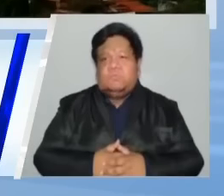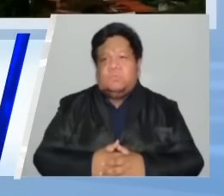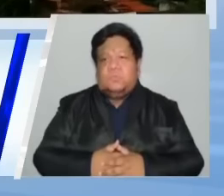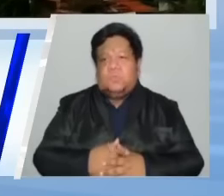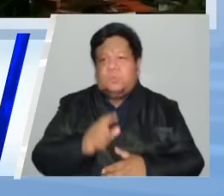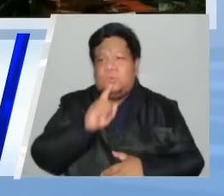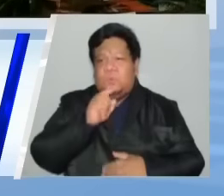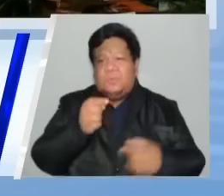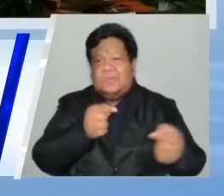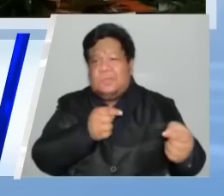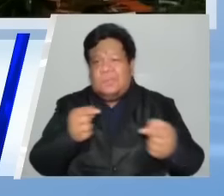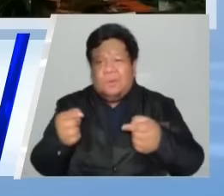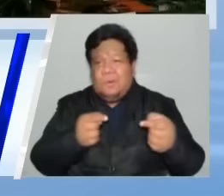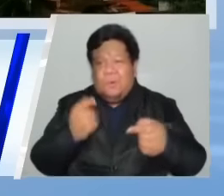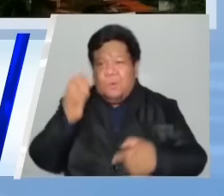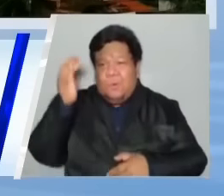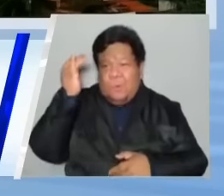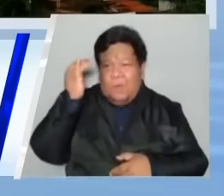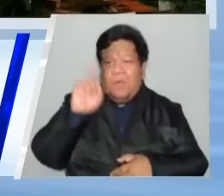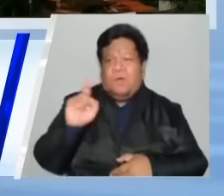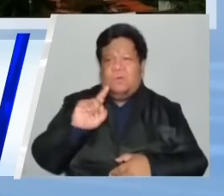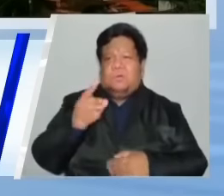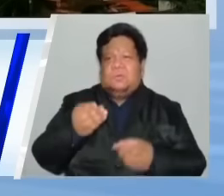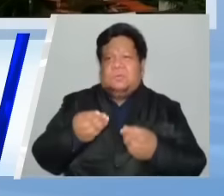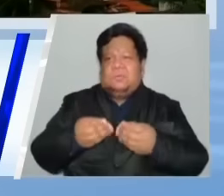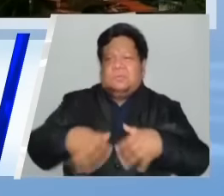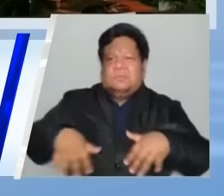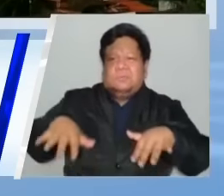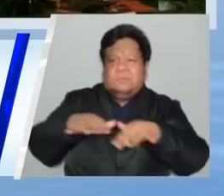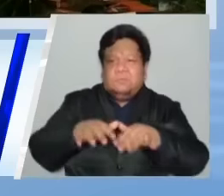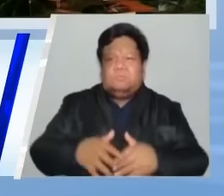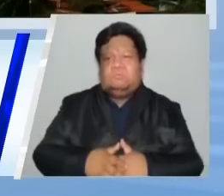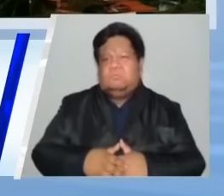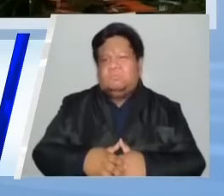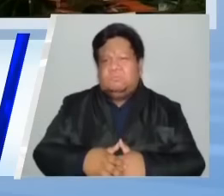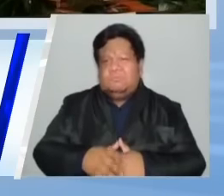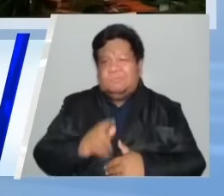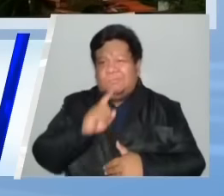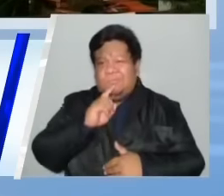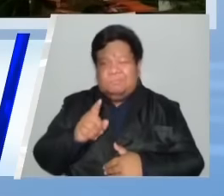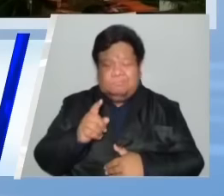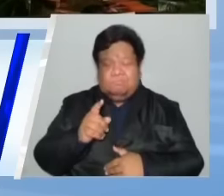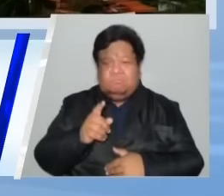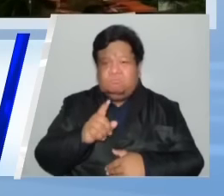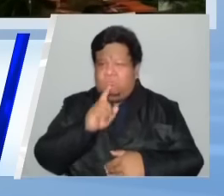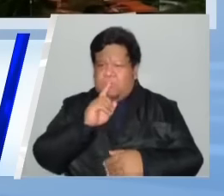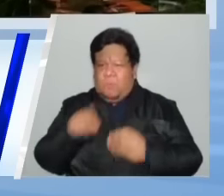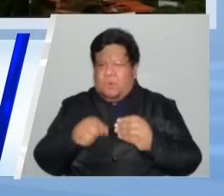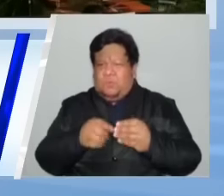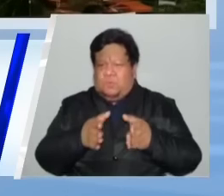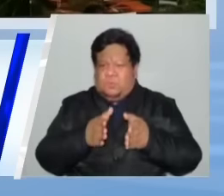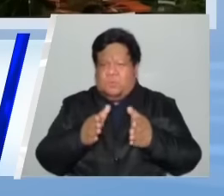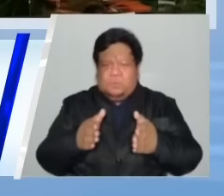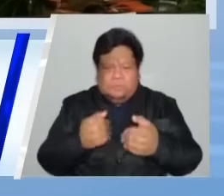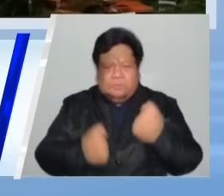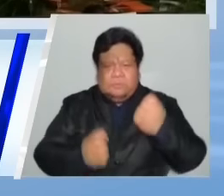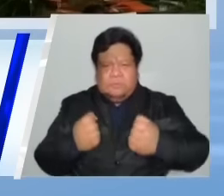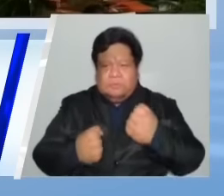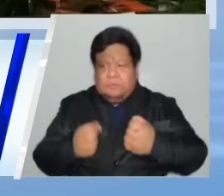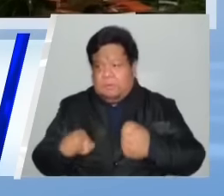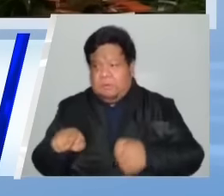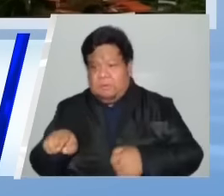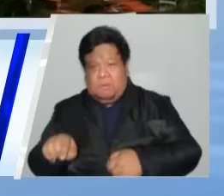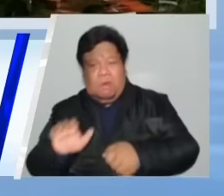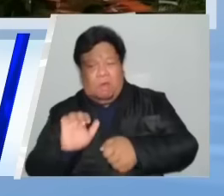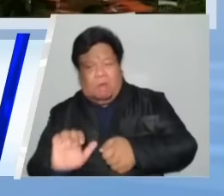ng insidente. Naharangan daw ng suspect ang sasakyan ng biktima. Nairita raw ito sa walang tigil na pagbusina ng biktima. Nauwi sa